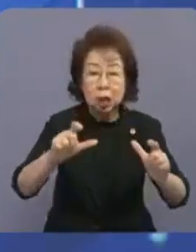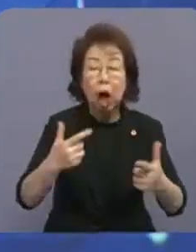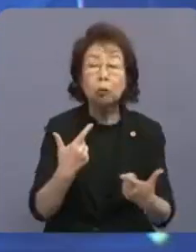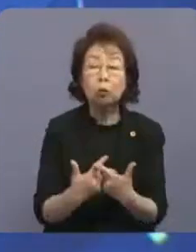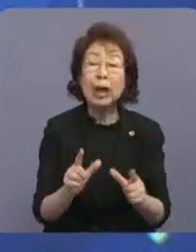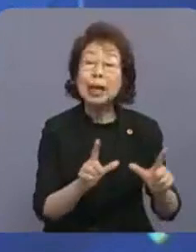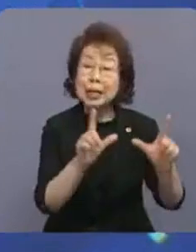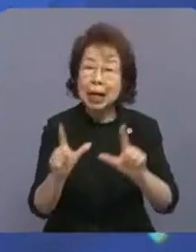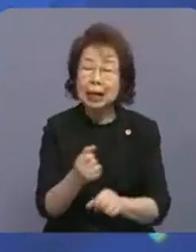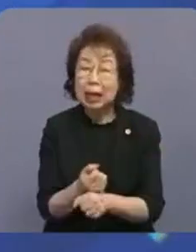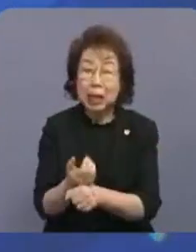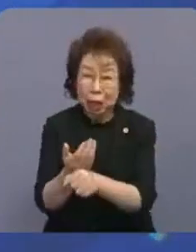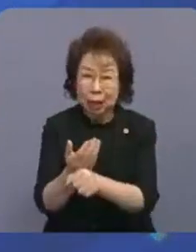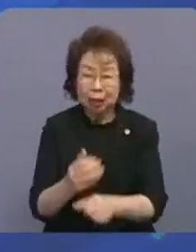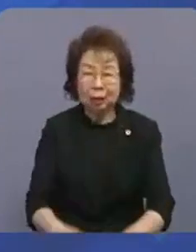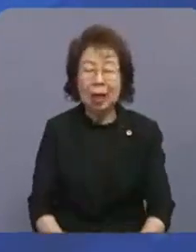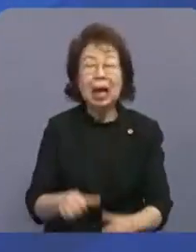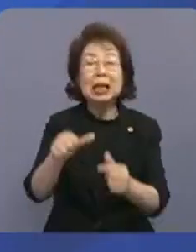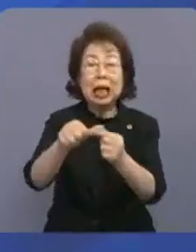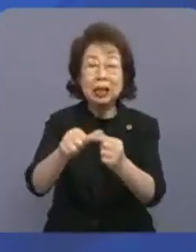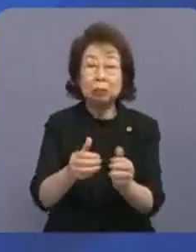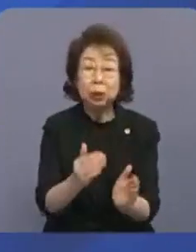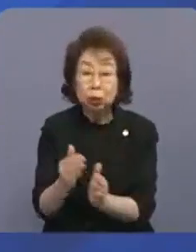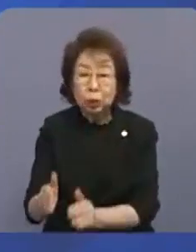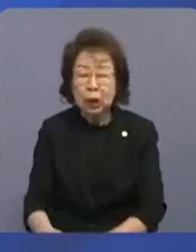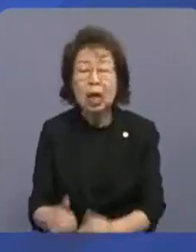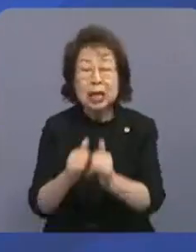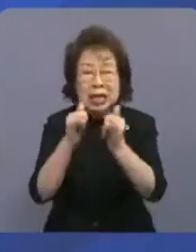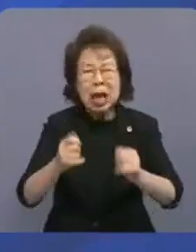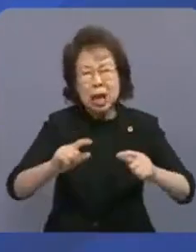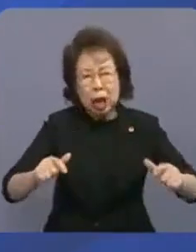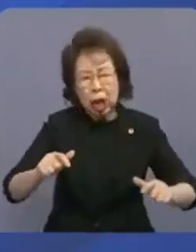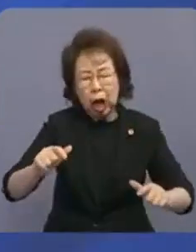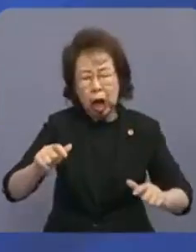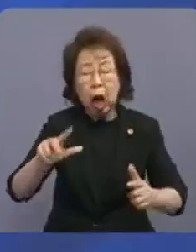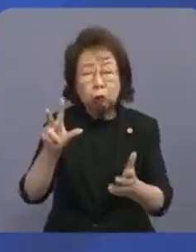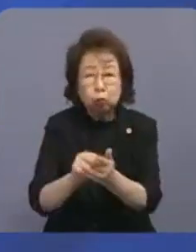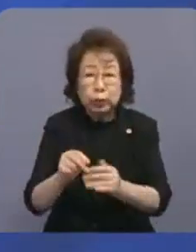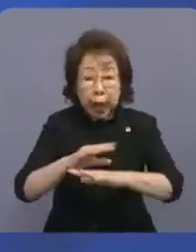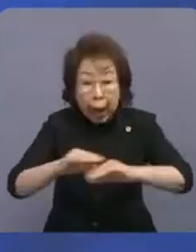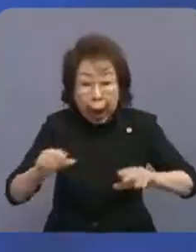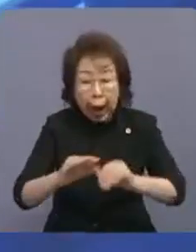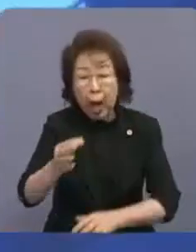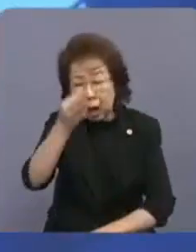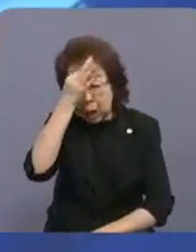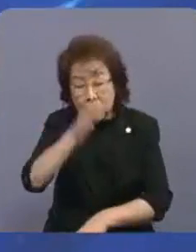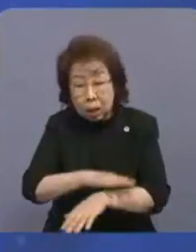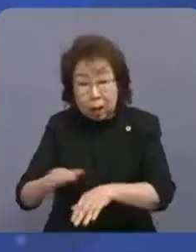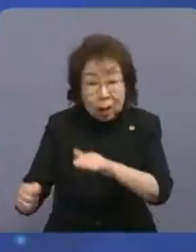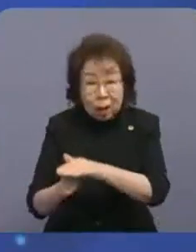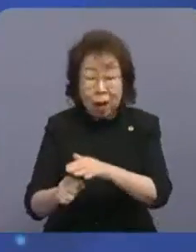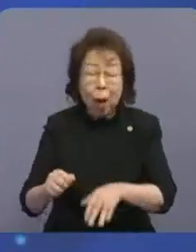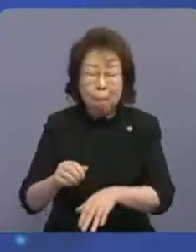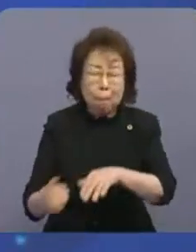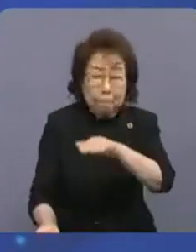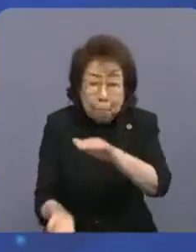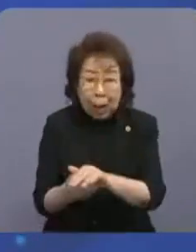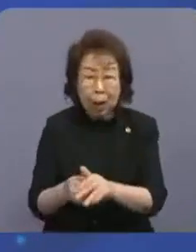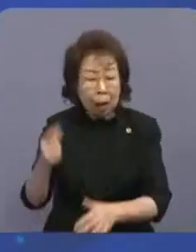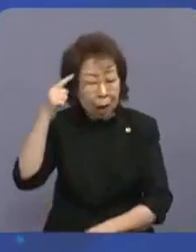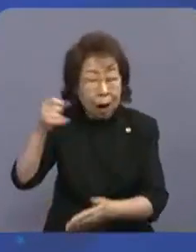살다를 전해드리고 있습니다. 다섯 번째 순서로 사회 각종 문제를 창의적인 기술과 아이디어로 해결하는 지역의